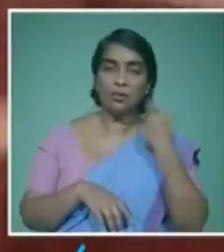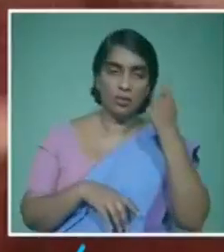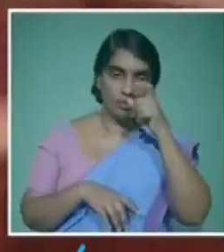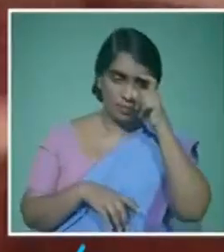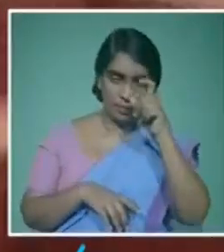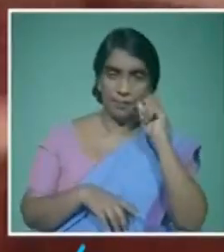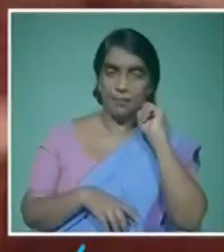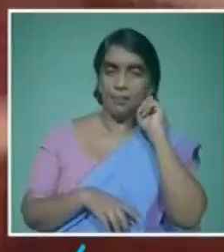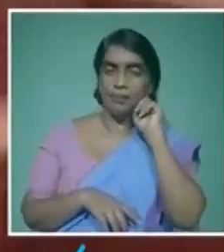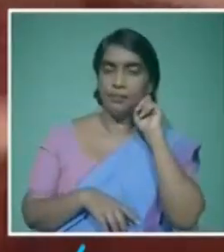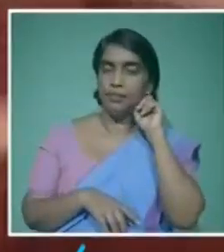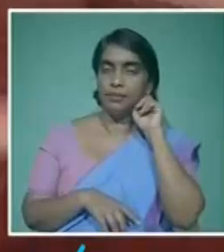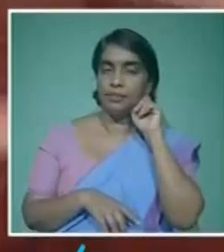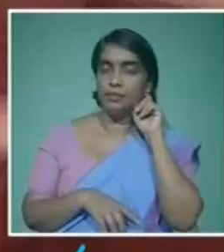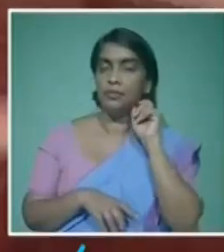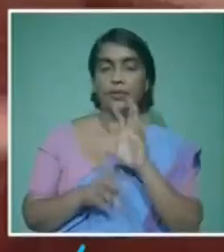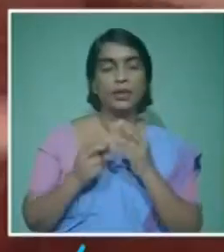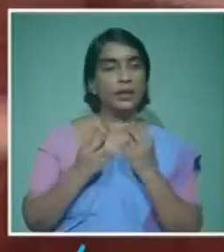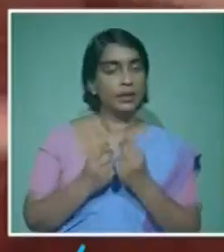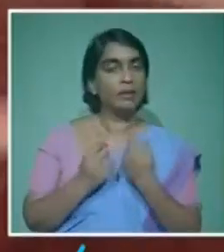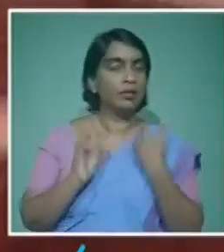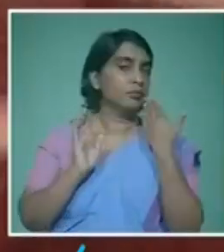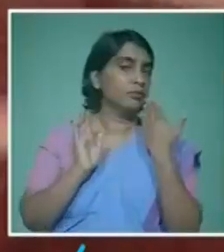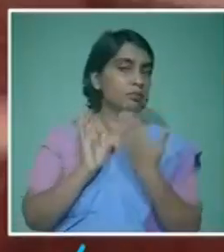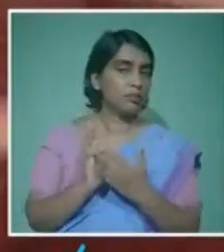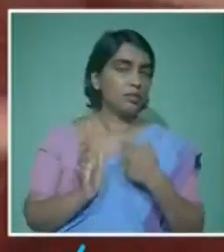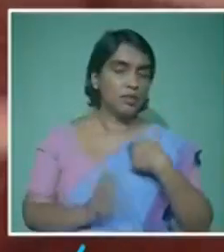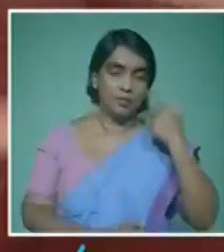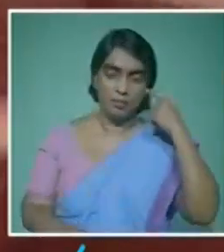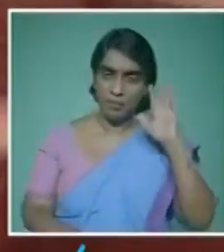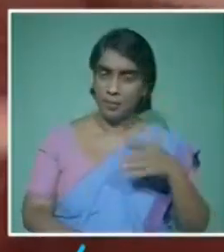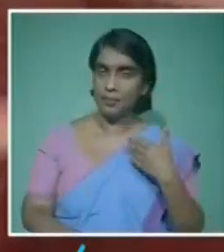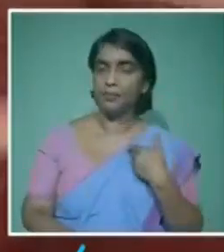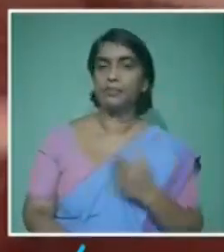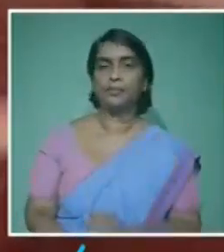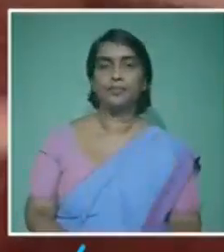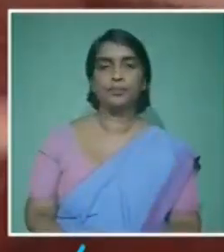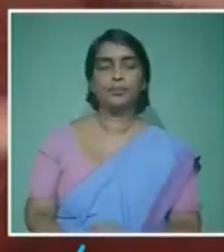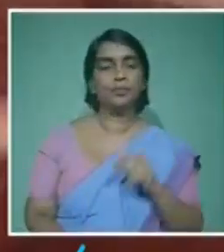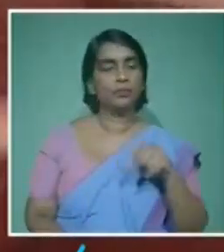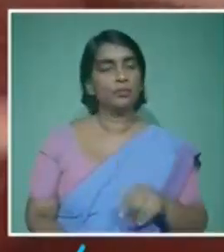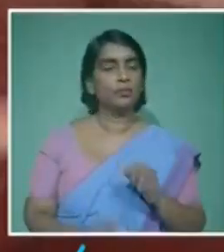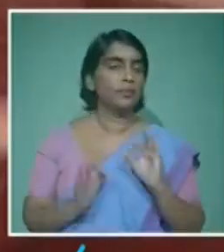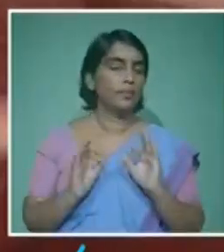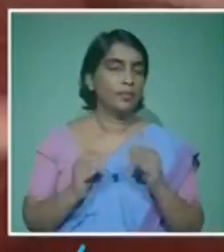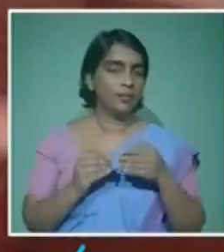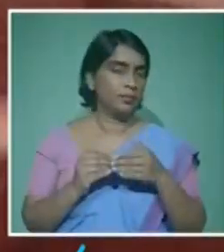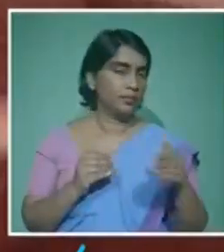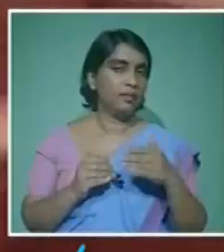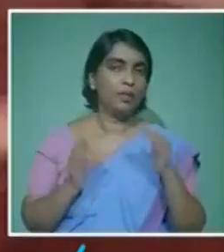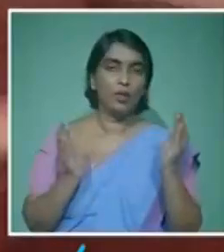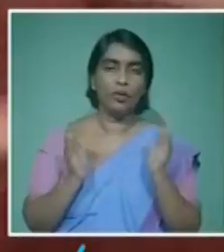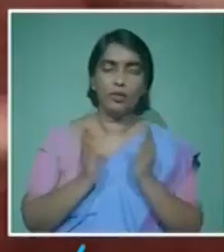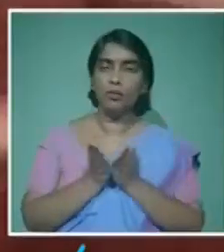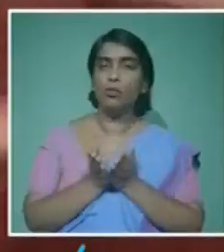செய்ய உள்ளோம். எமது நாட்டில் சுமார் 27000 சிறிய கடற்தொழில் படகுகளும் சுமார்